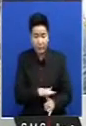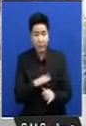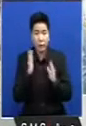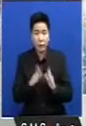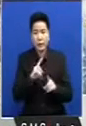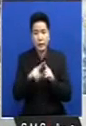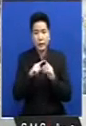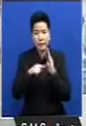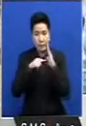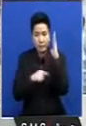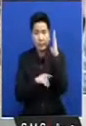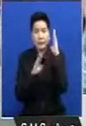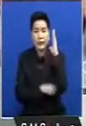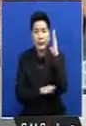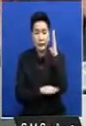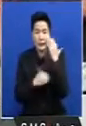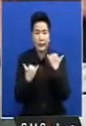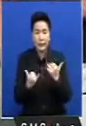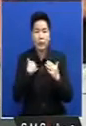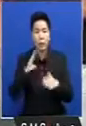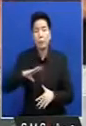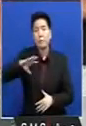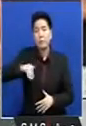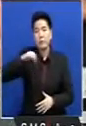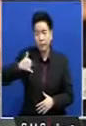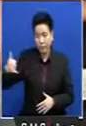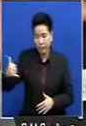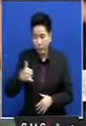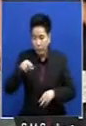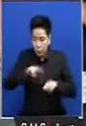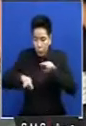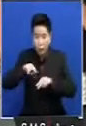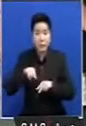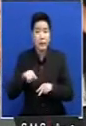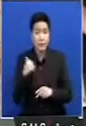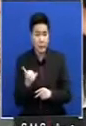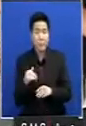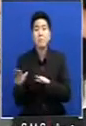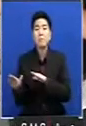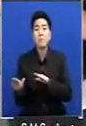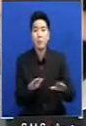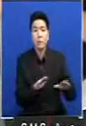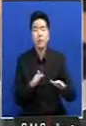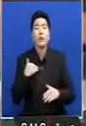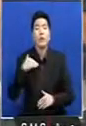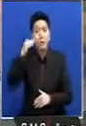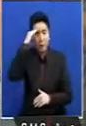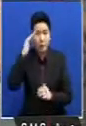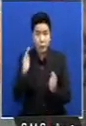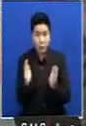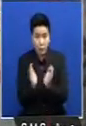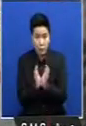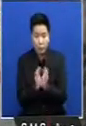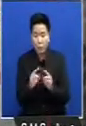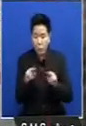ในพื้นที่โดยที่กองบังคับการตรวจคนเข้าเมือง6นะครับเขาบอกว่าได้เตรียมความพร้อมครับตำรวจตรวจคนเข้าเมือง